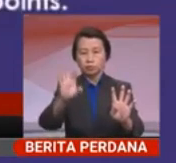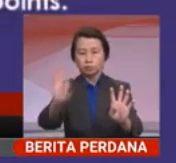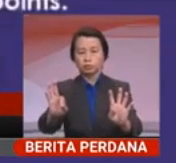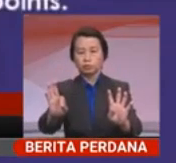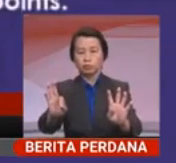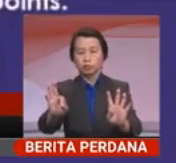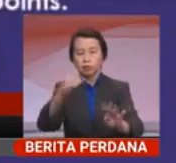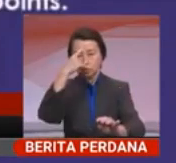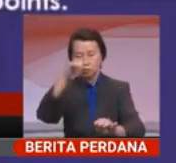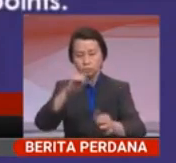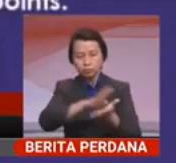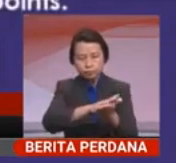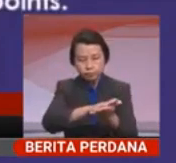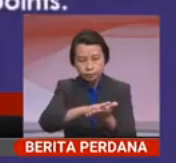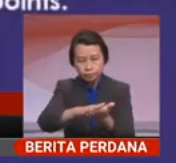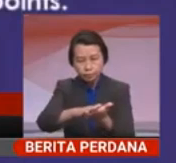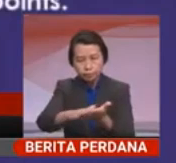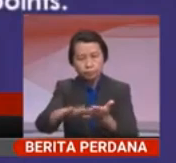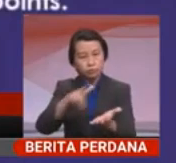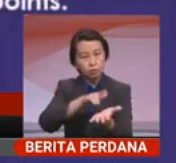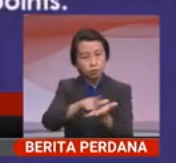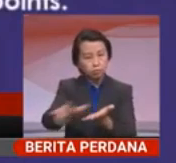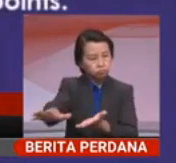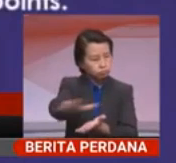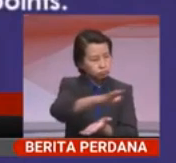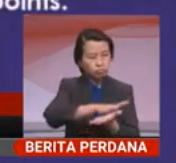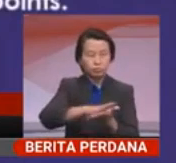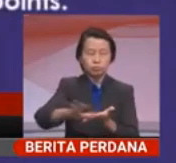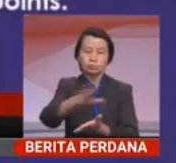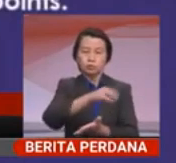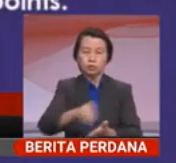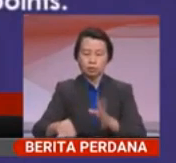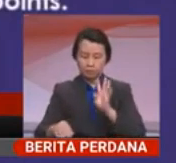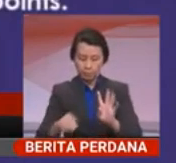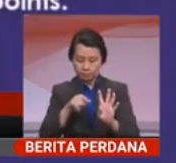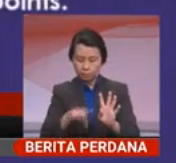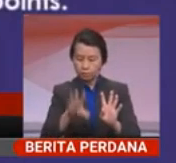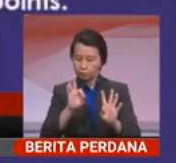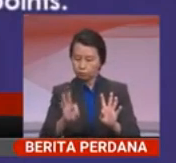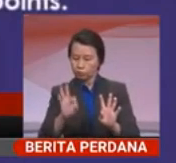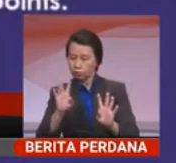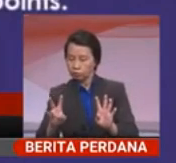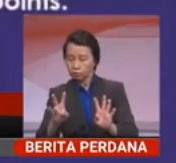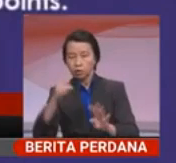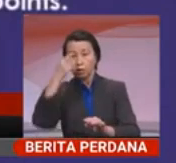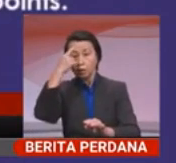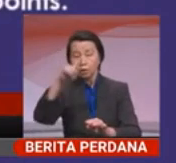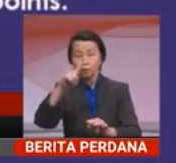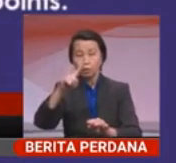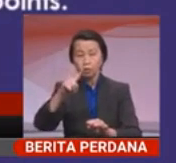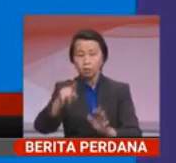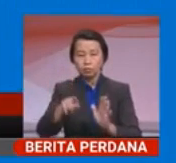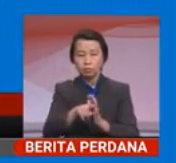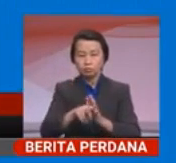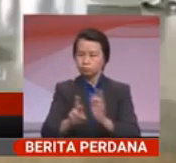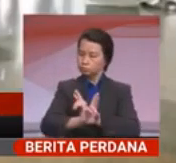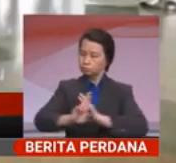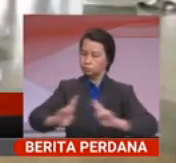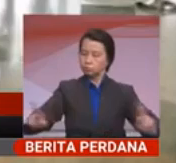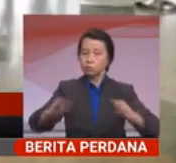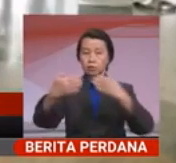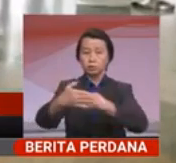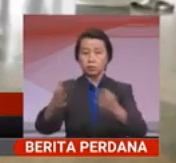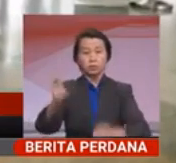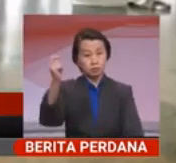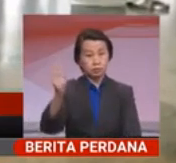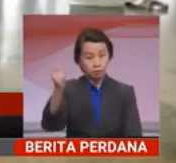4.99 bagi kebersihan terminal lapangan terbang serta 4.97 untuk aspek ketersediaan bilik